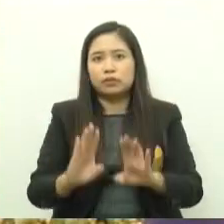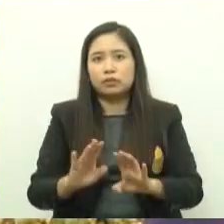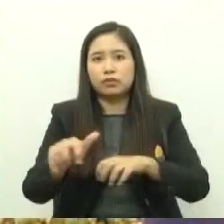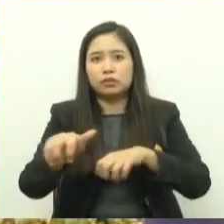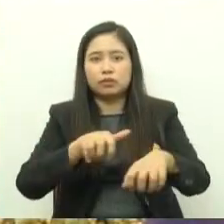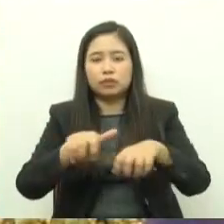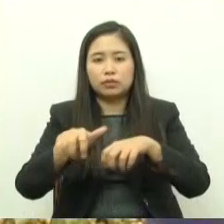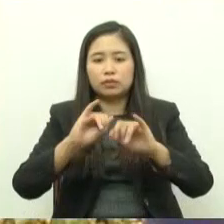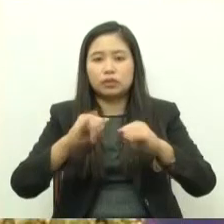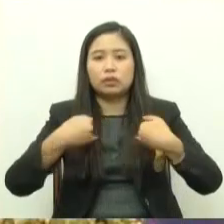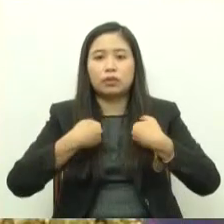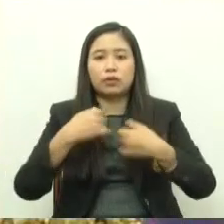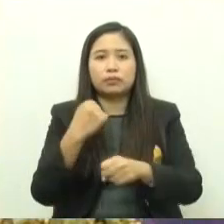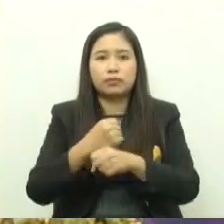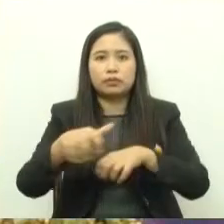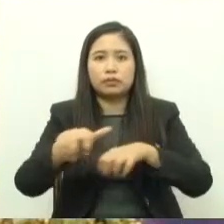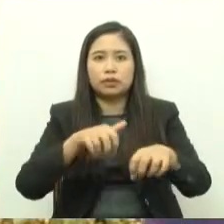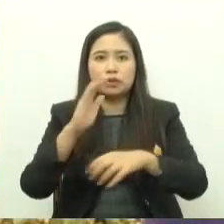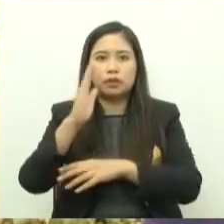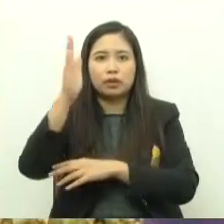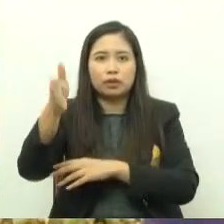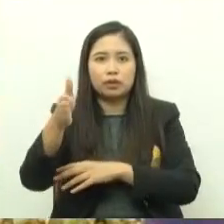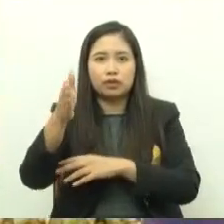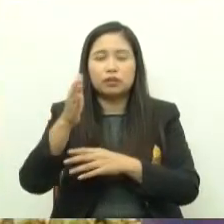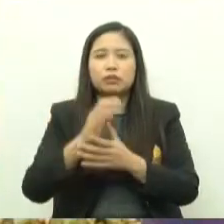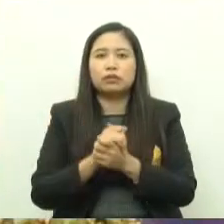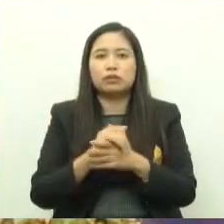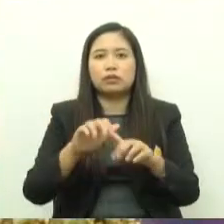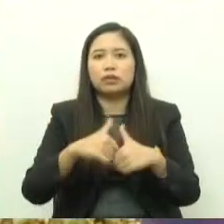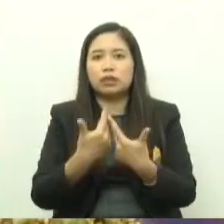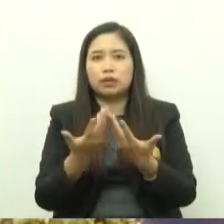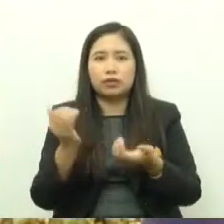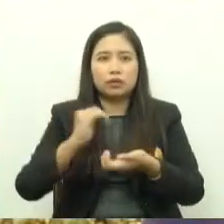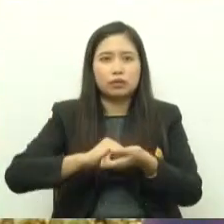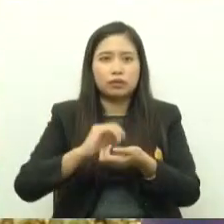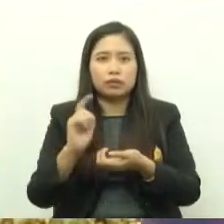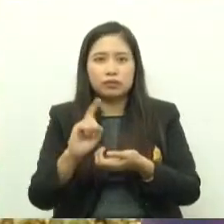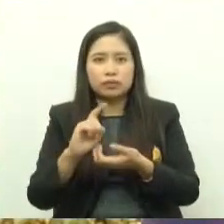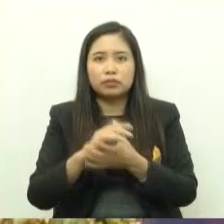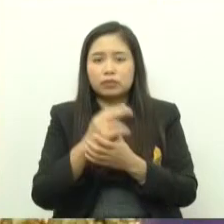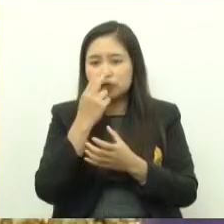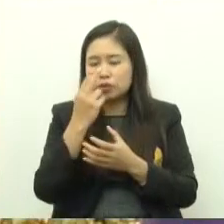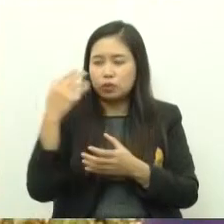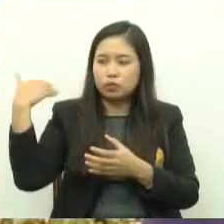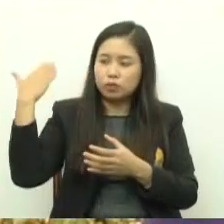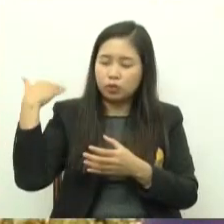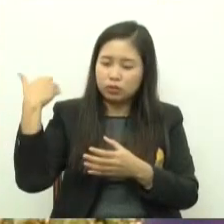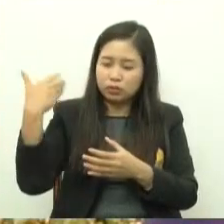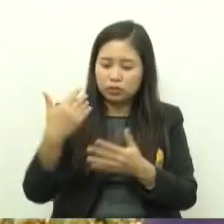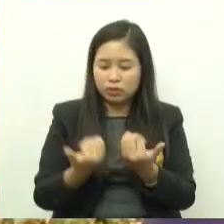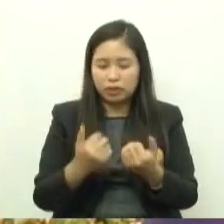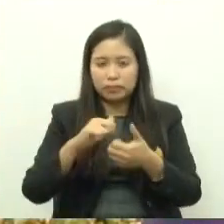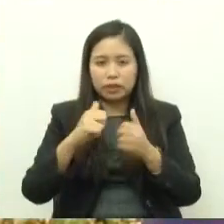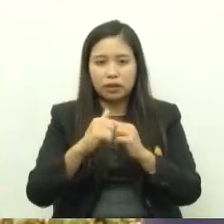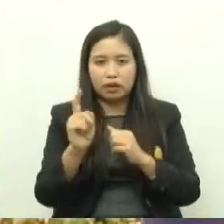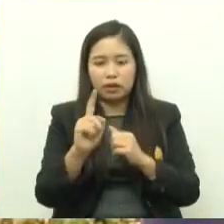เจ้าภาพในการจัดครั้งต่อไปว่าจะถอดบทเรียนอย่างไรจากการดำเนินงานที่ผ่านมานะครับในเรื่องการจัดเราก็จะพบพบปัญหา